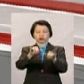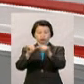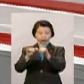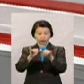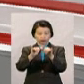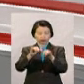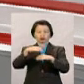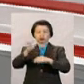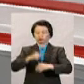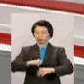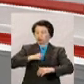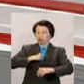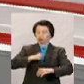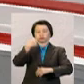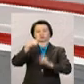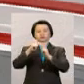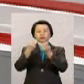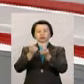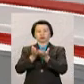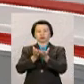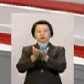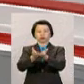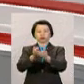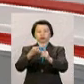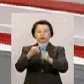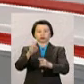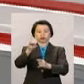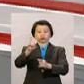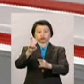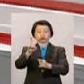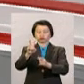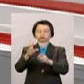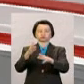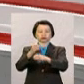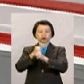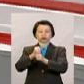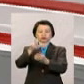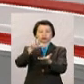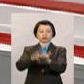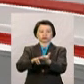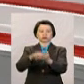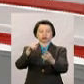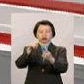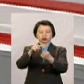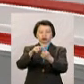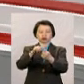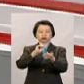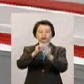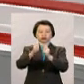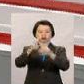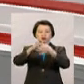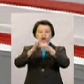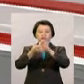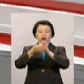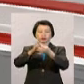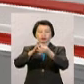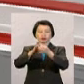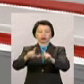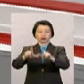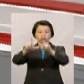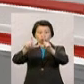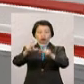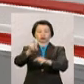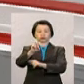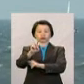Lebih membanggakan buat skuad pelayaran apabila dua pelayarnya berjaya mengesahkan slot ke Sukan Olimpik Tokyo